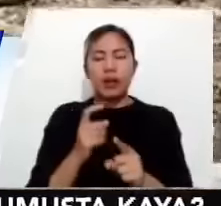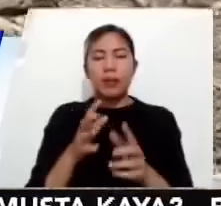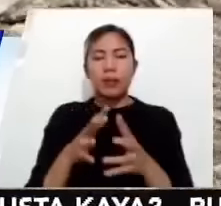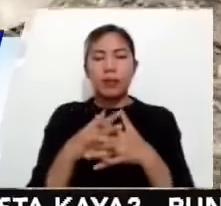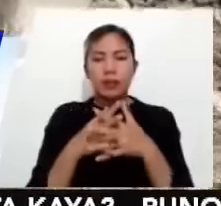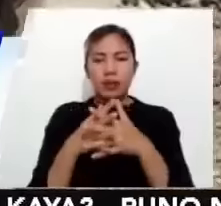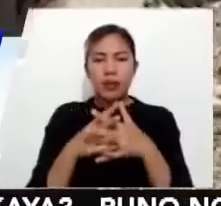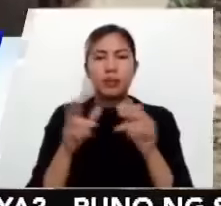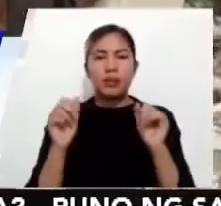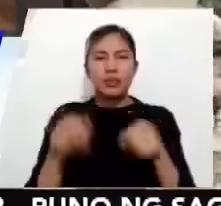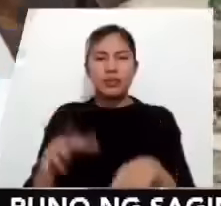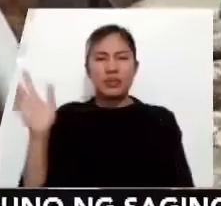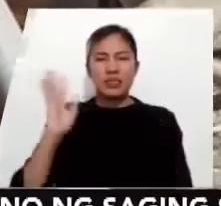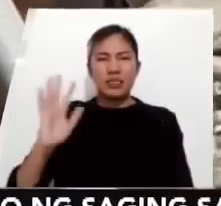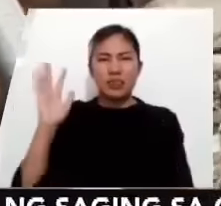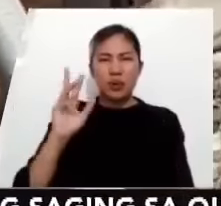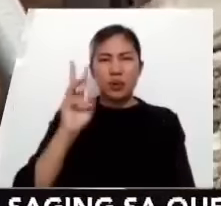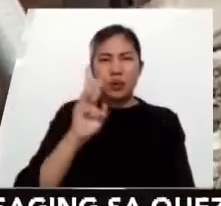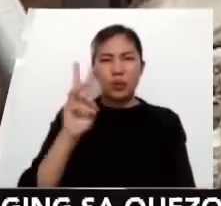World War II pa naroon.